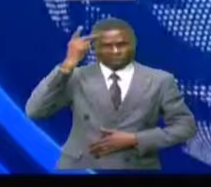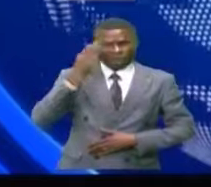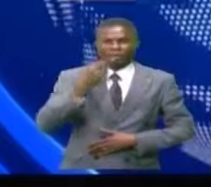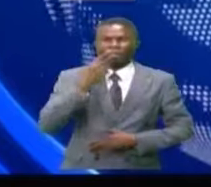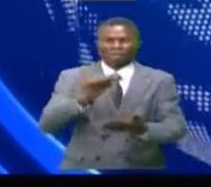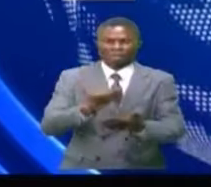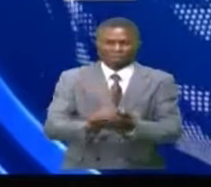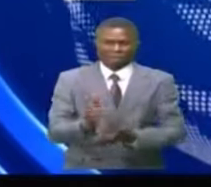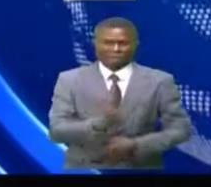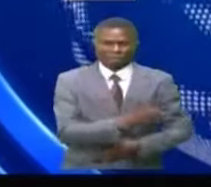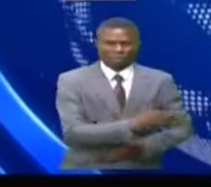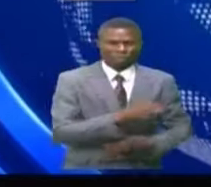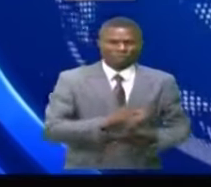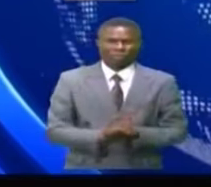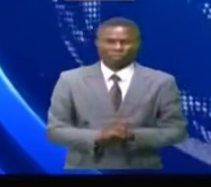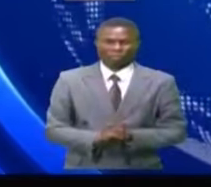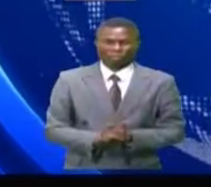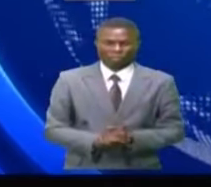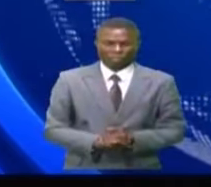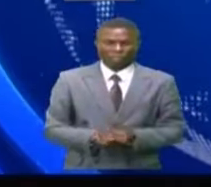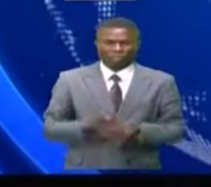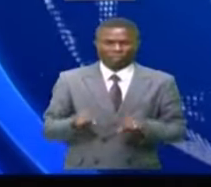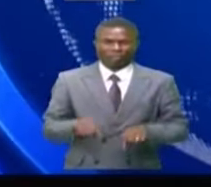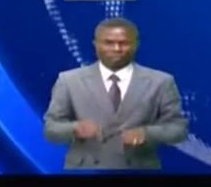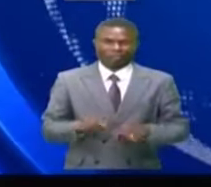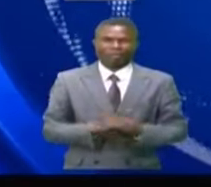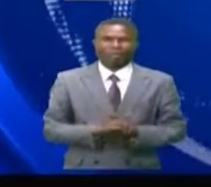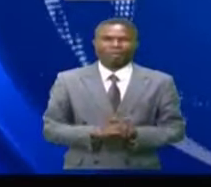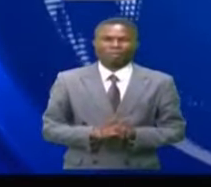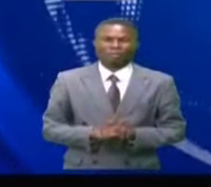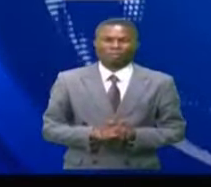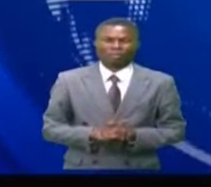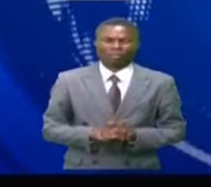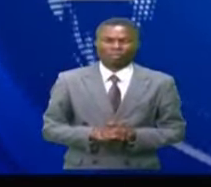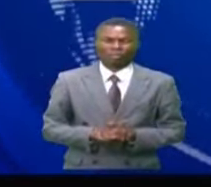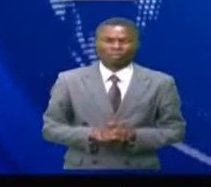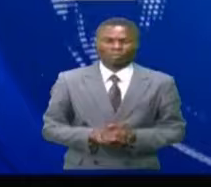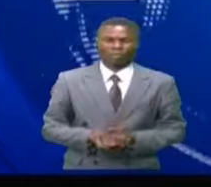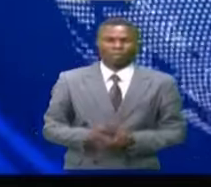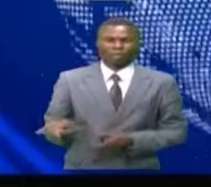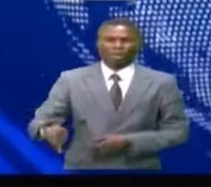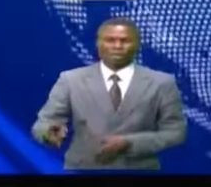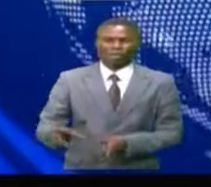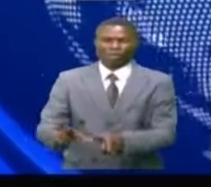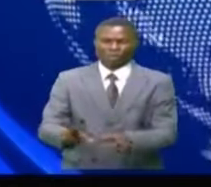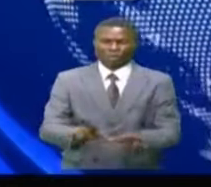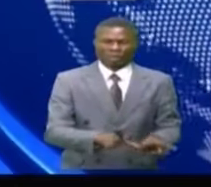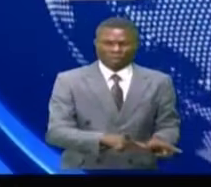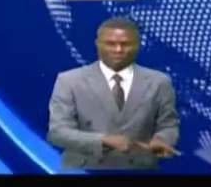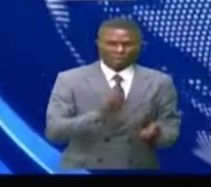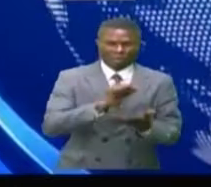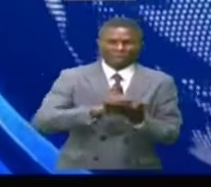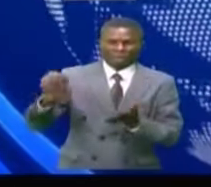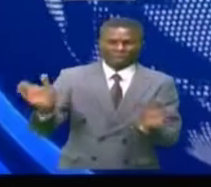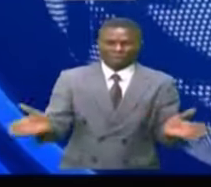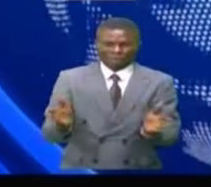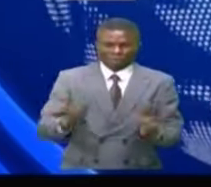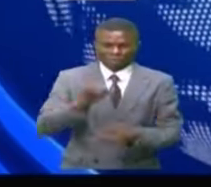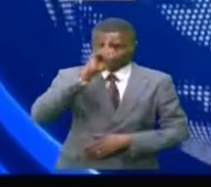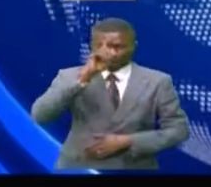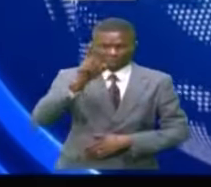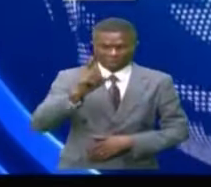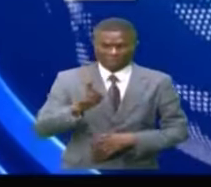Ngobila. Tout à fait autre chose. Il s'est tenu au Lualaba un séminaire de renforcement de capacité